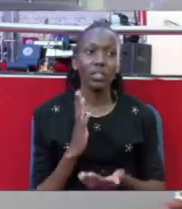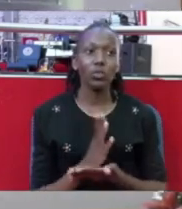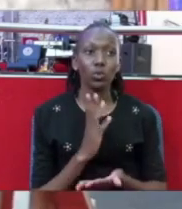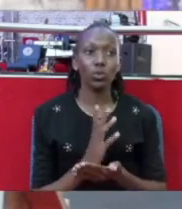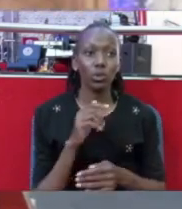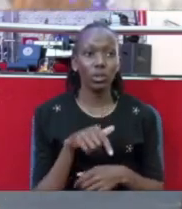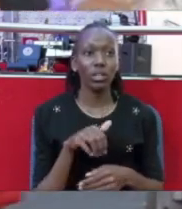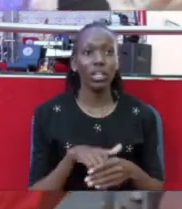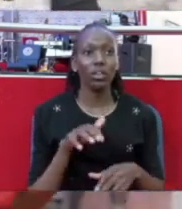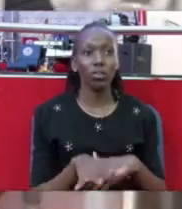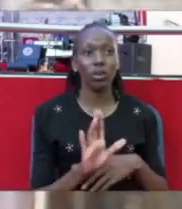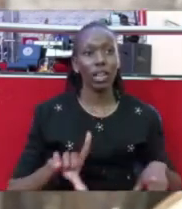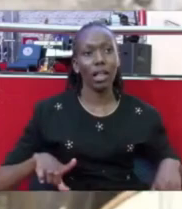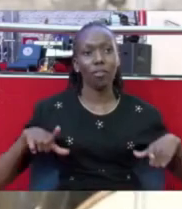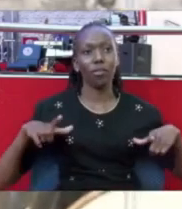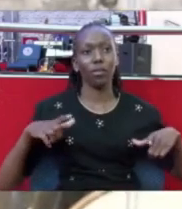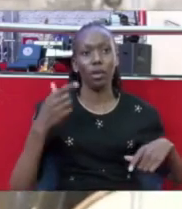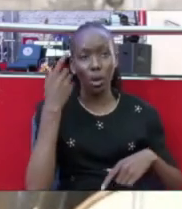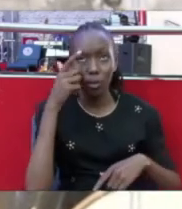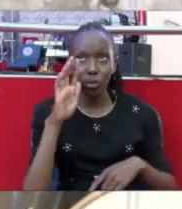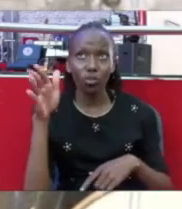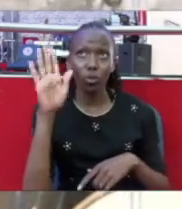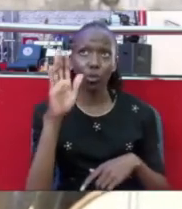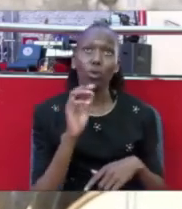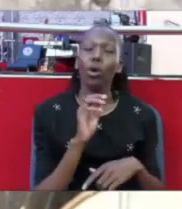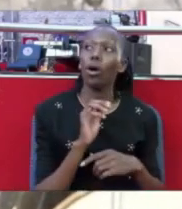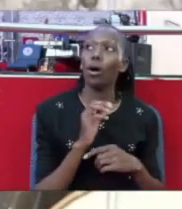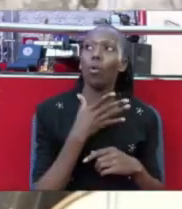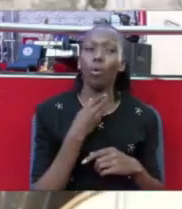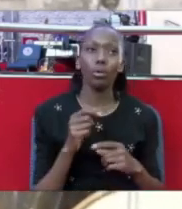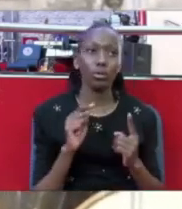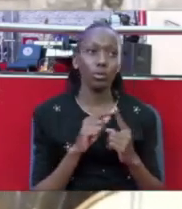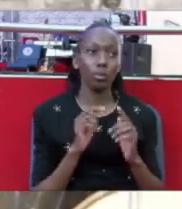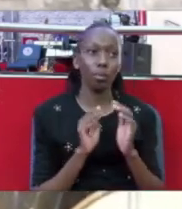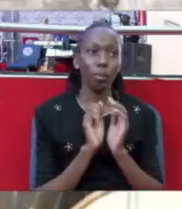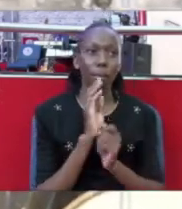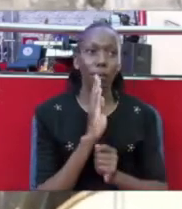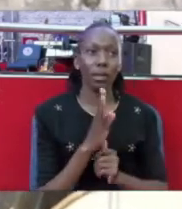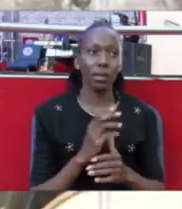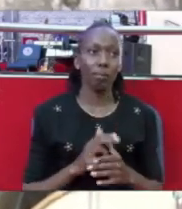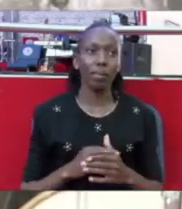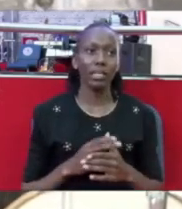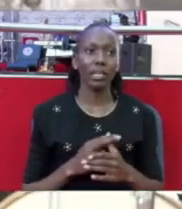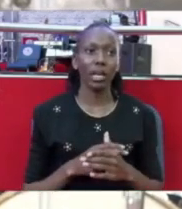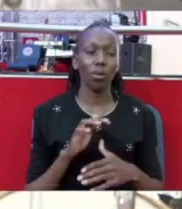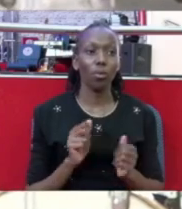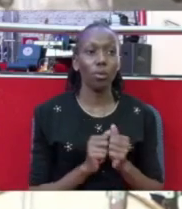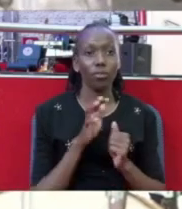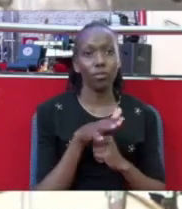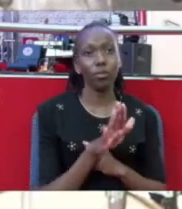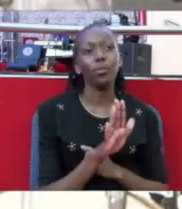katika maisha yako. Because God wants to partner with you. Kwa sababu Mungu anataka kushirikiana nao. And he's vested in, he